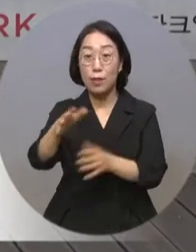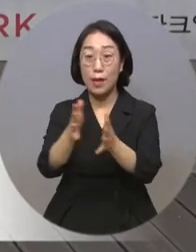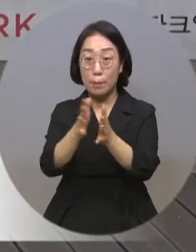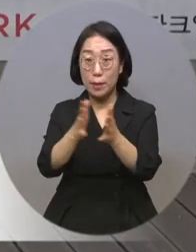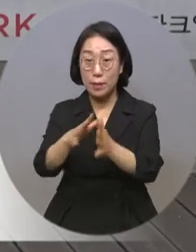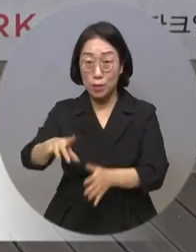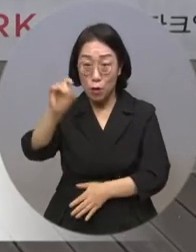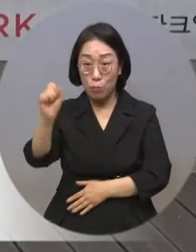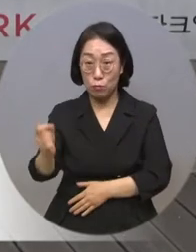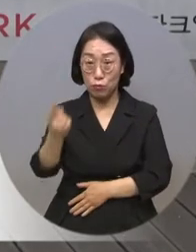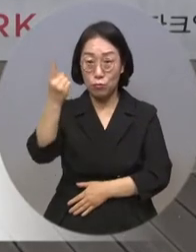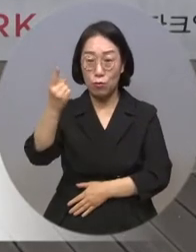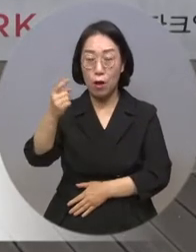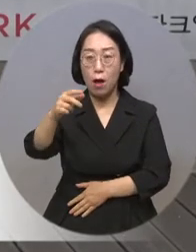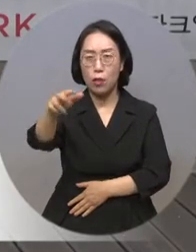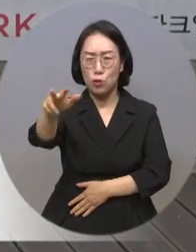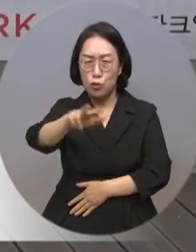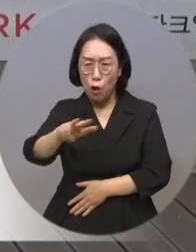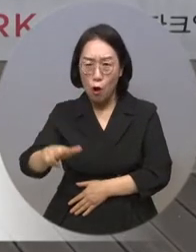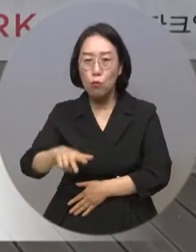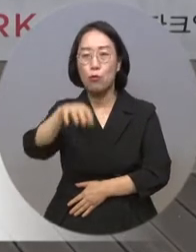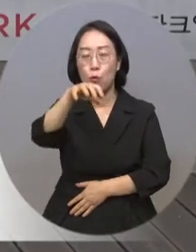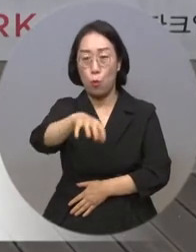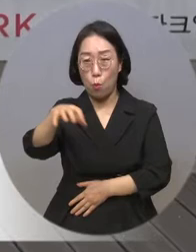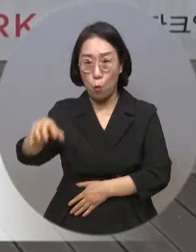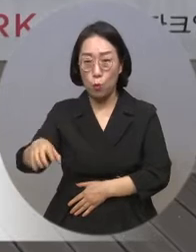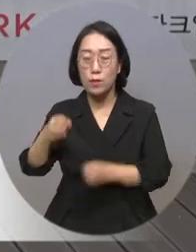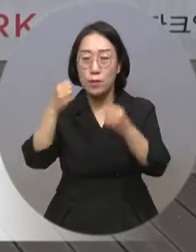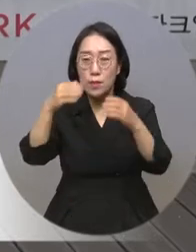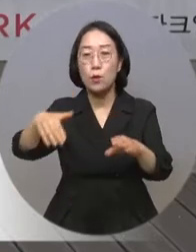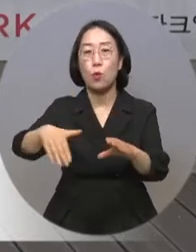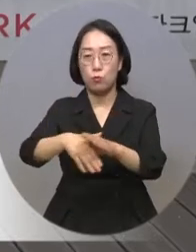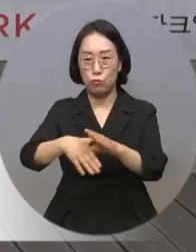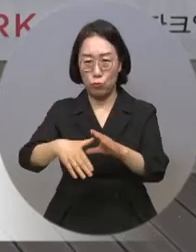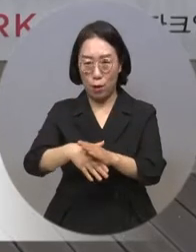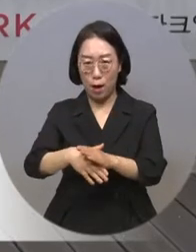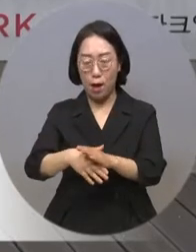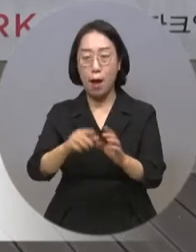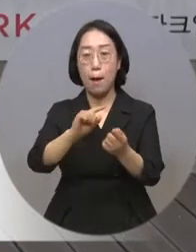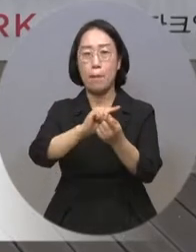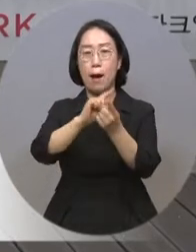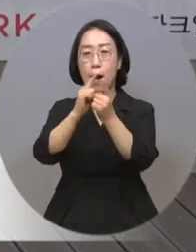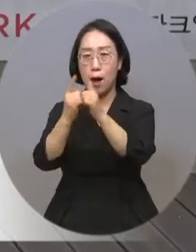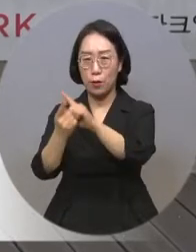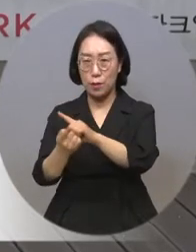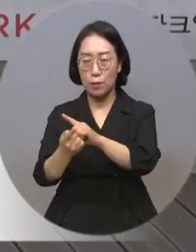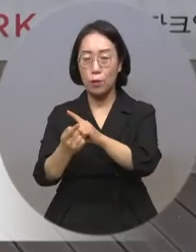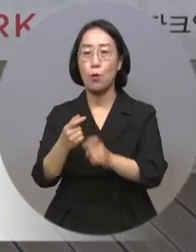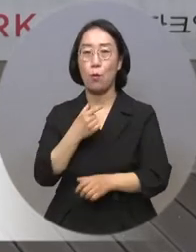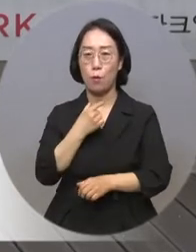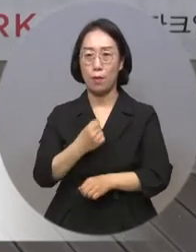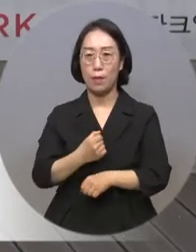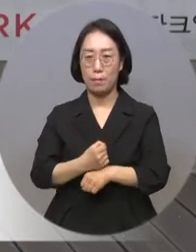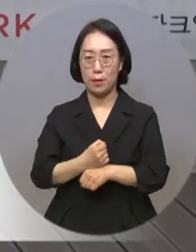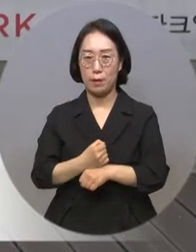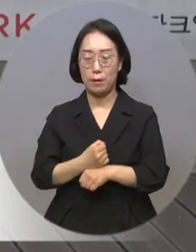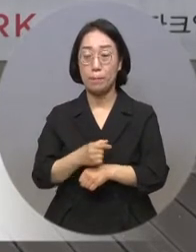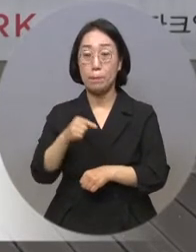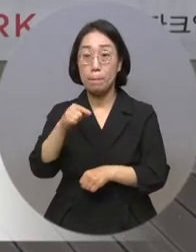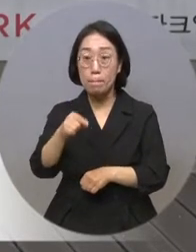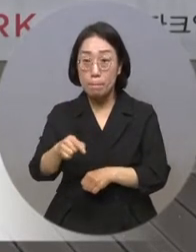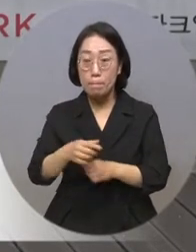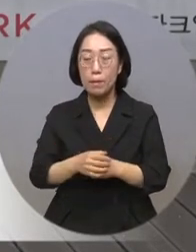시작으로 대한민국이 아파트 문화가 새로운 가치 창출이 되는 것을 바라고 있습니다. 아파트